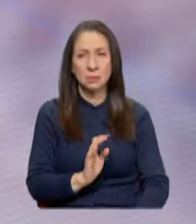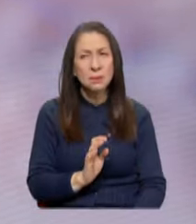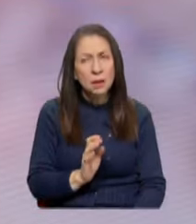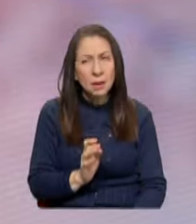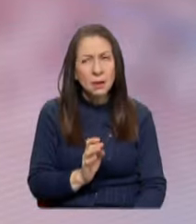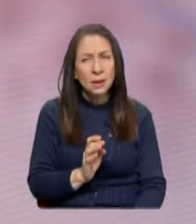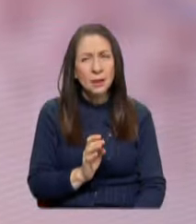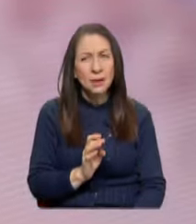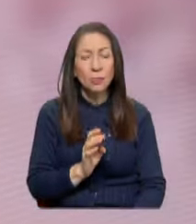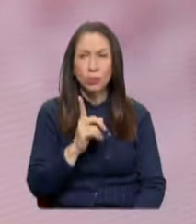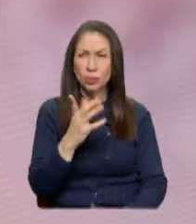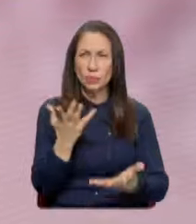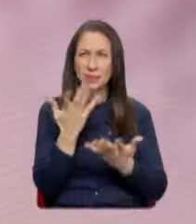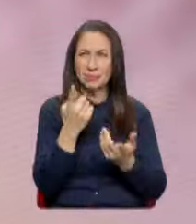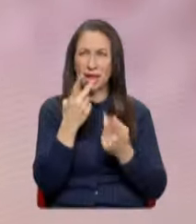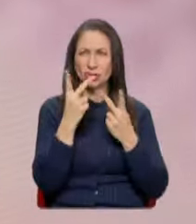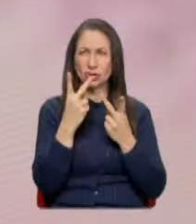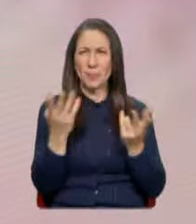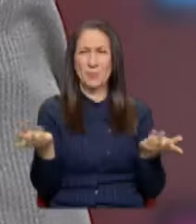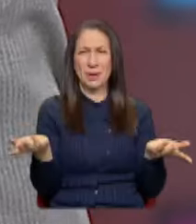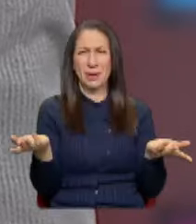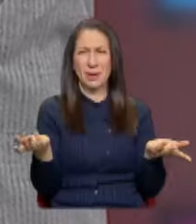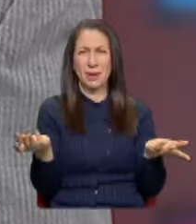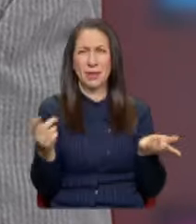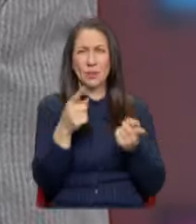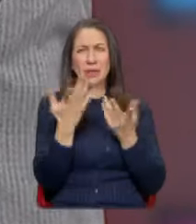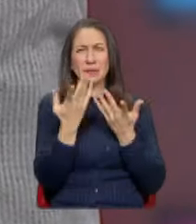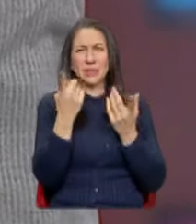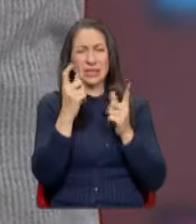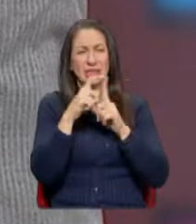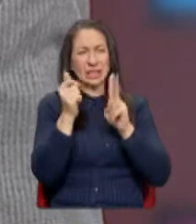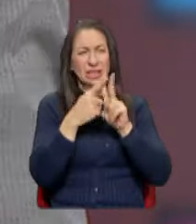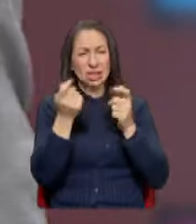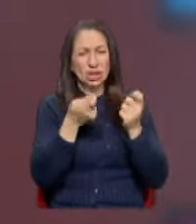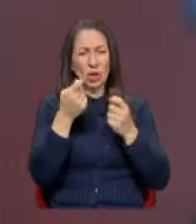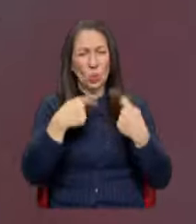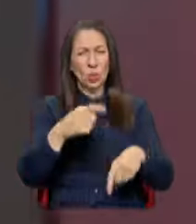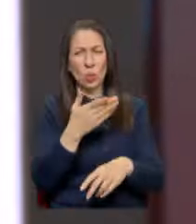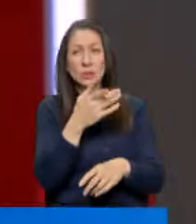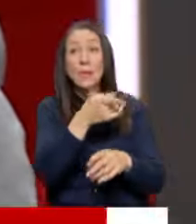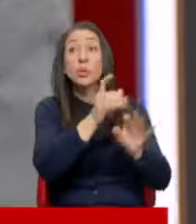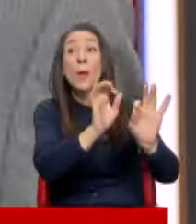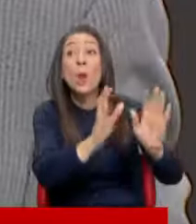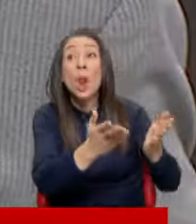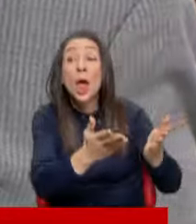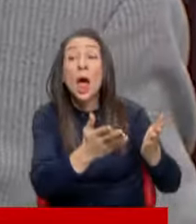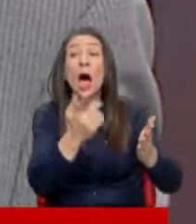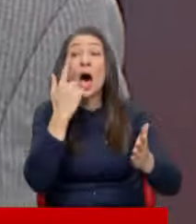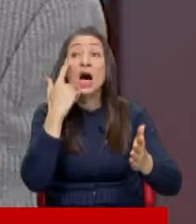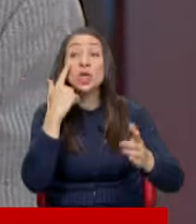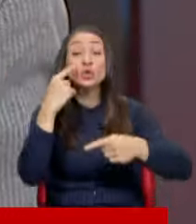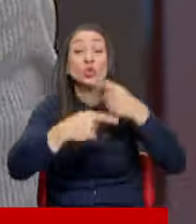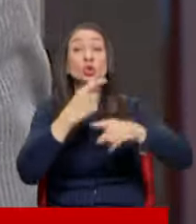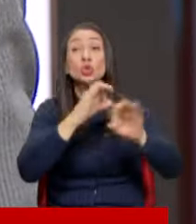helaldir Bu nasıl bir fetva Ya bu nasıl bir din işleri kurulu ya işte bunlar böyleler Atatürk'e